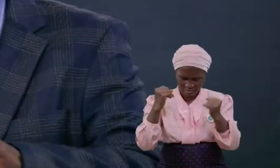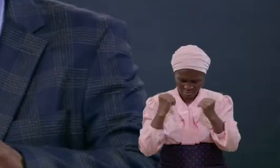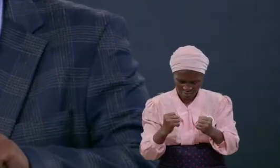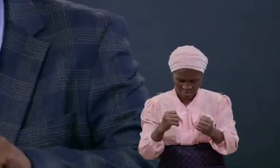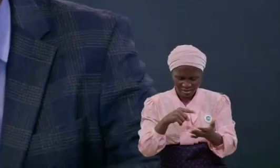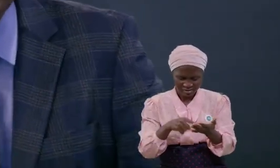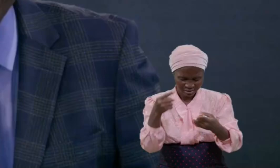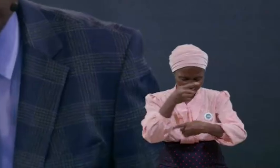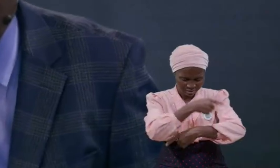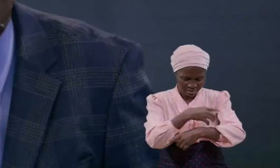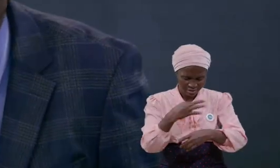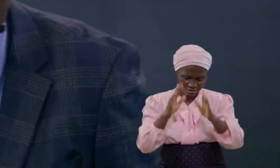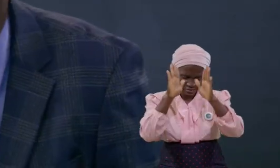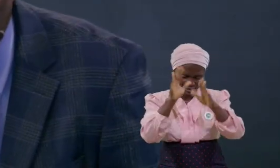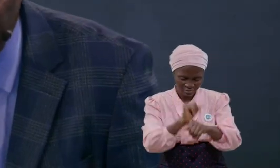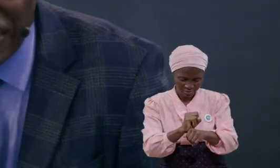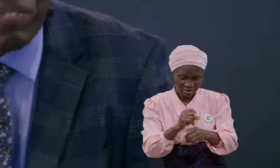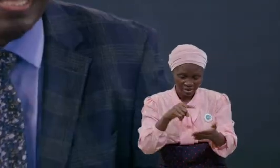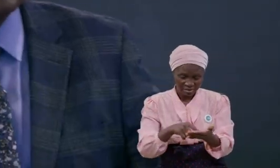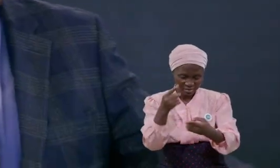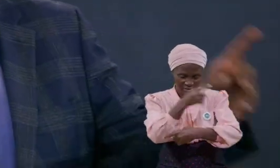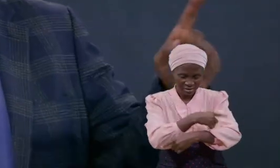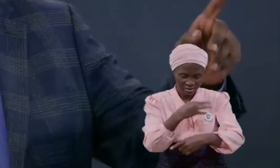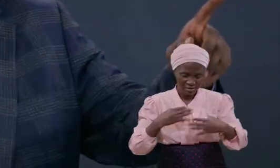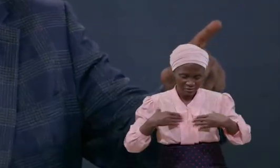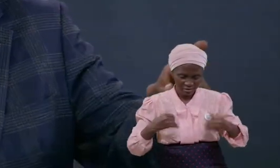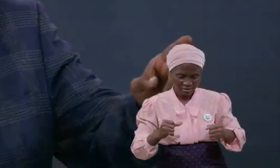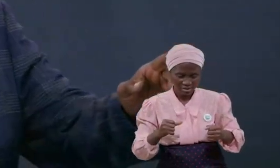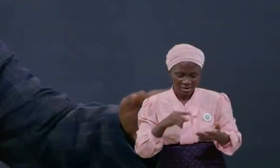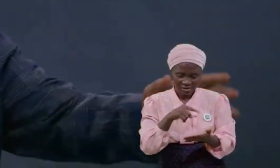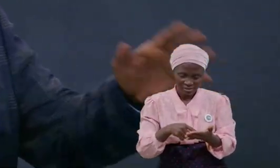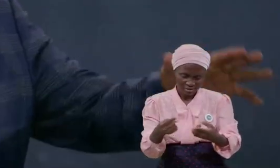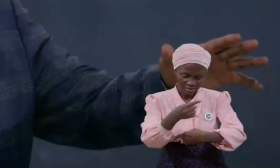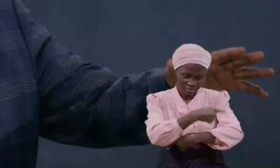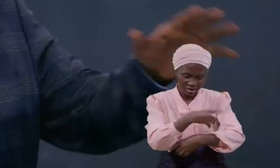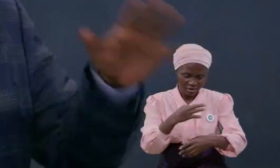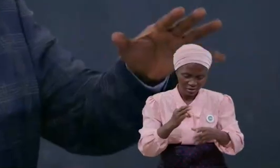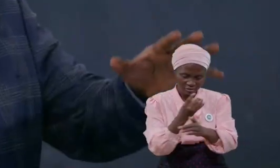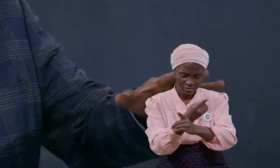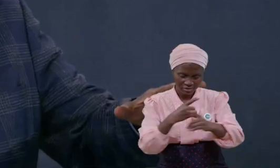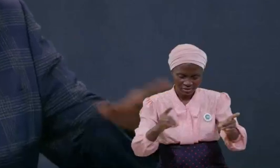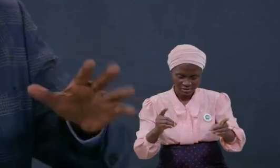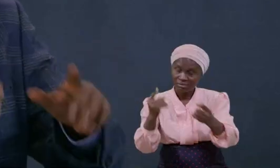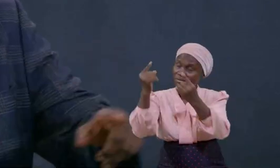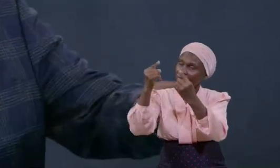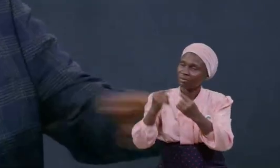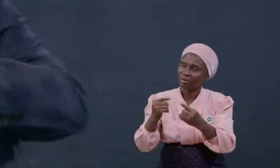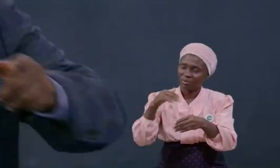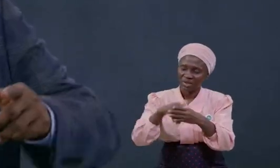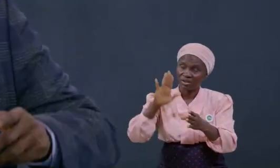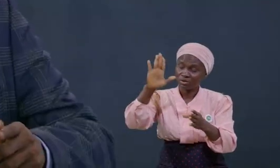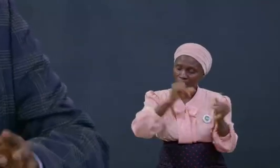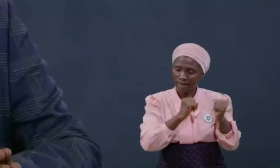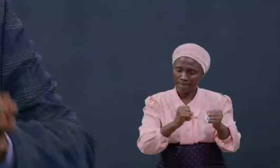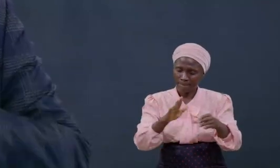ce jour de guérison, ce jour de délivrance. Viens dans ta grande force